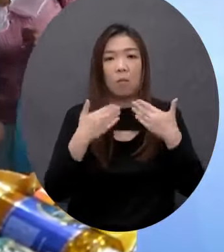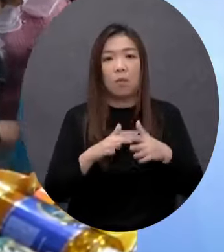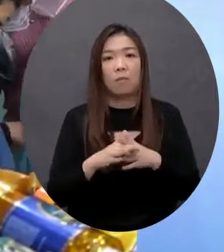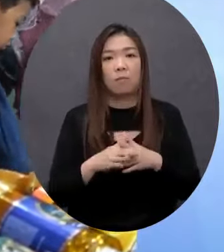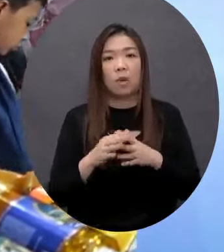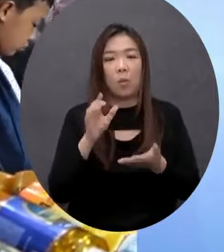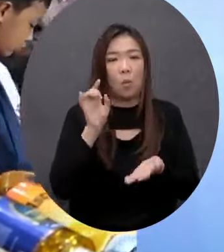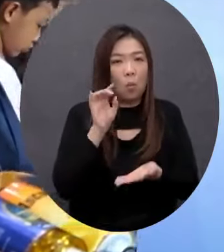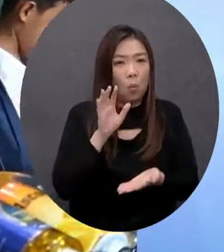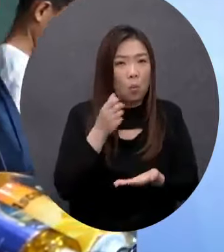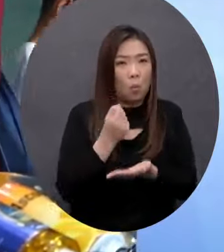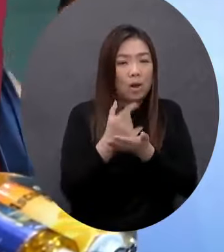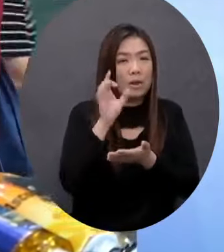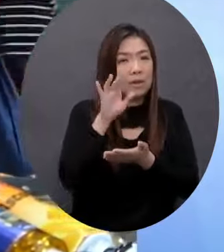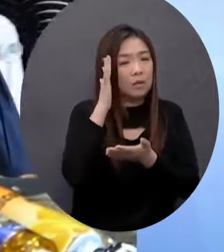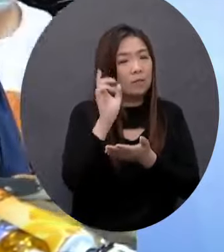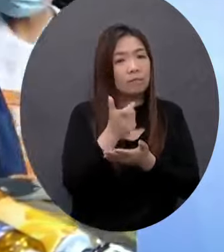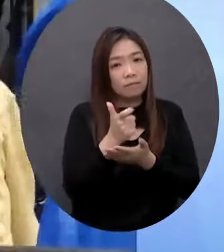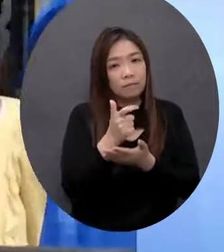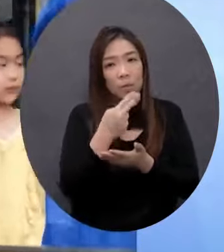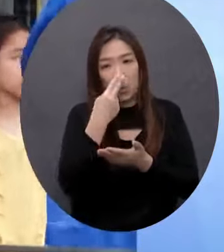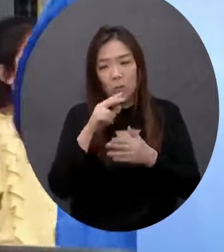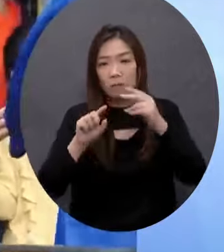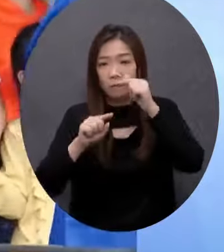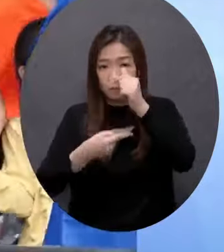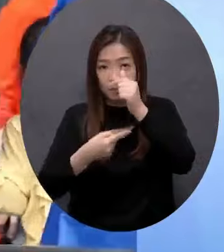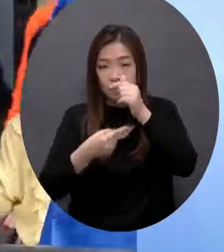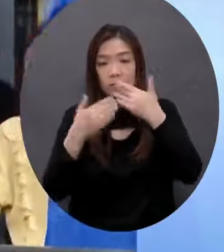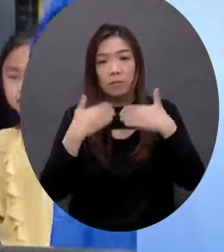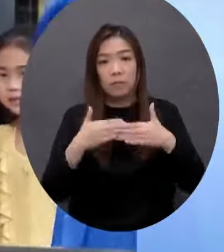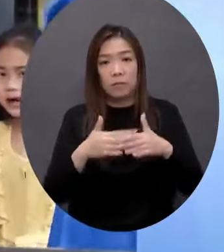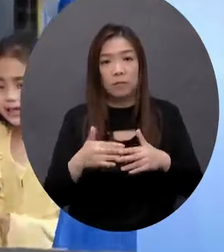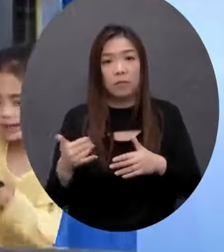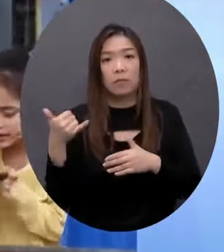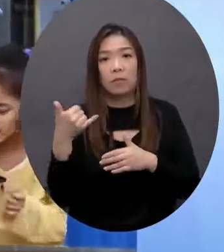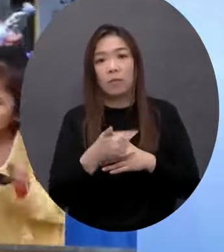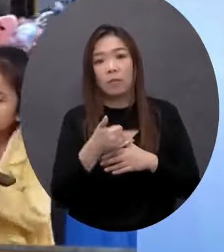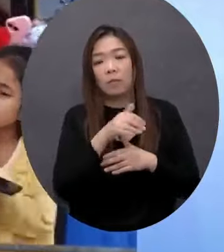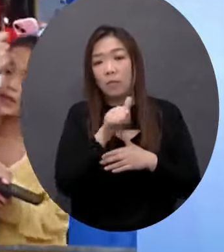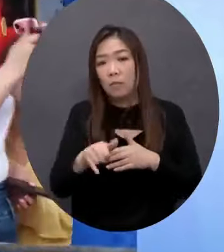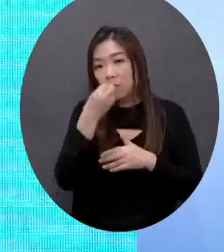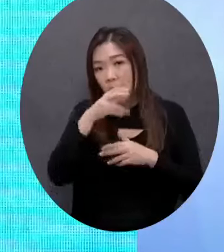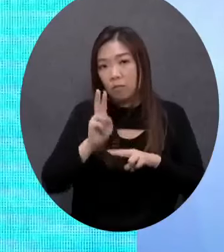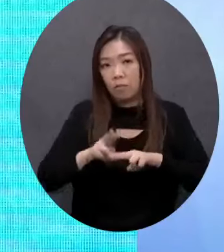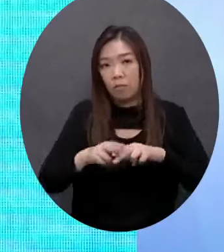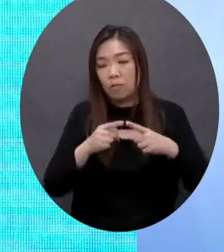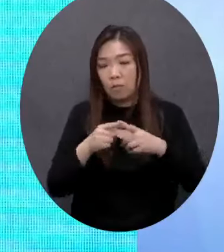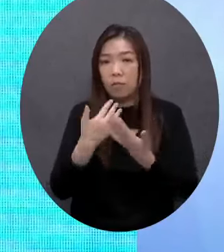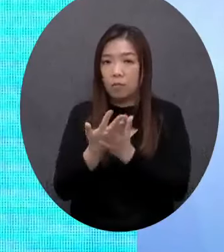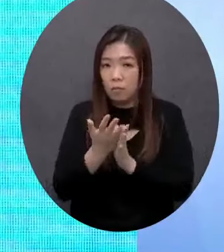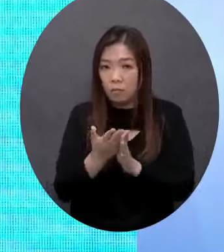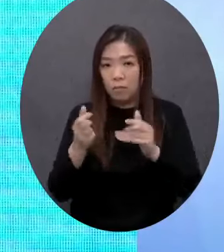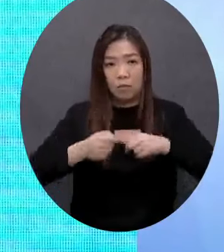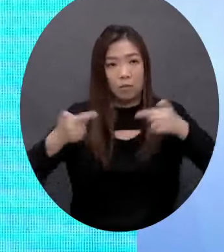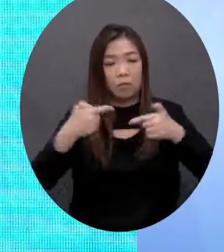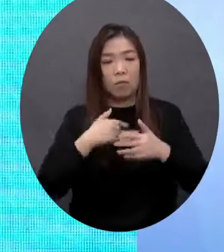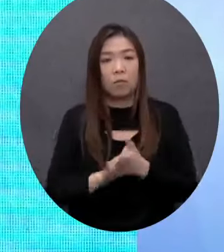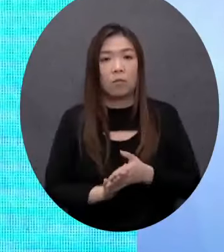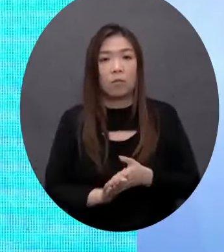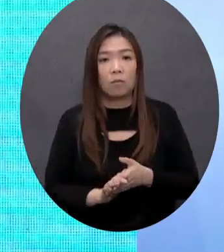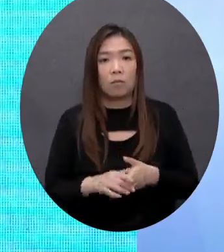嘅酒店價格。佢預期到11國慶假期，訪港內地旅客數字會更理想。 旅遊發展局總幹事程鼎